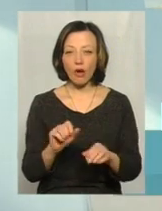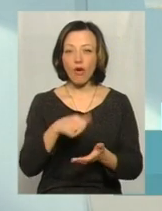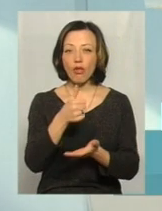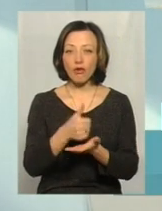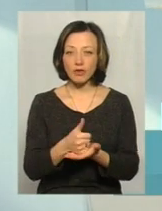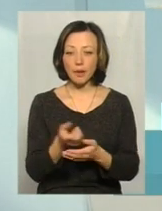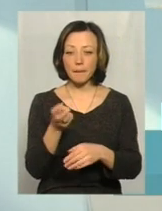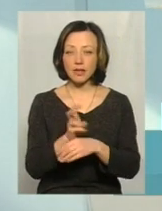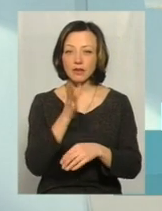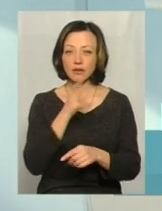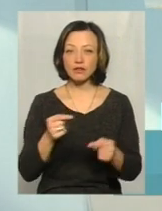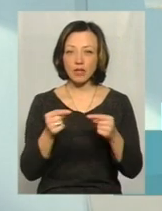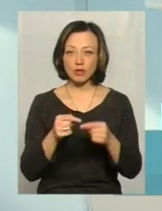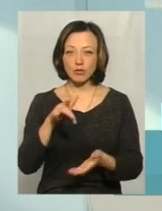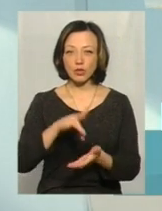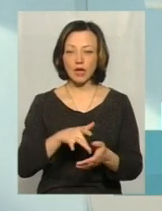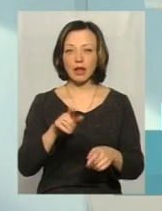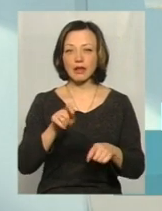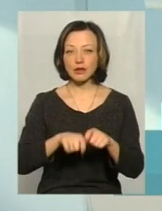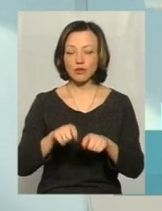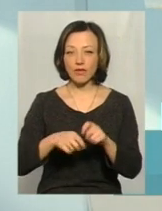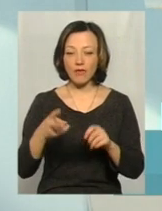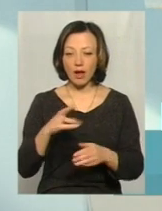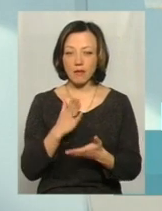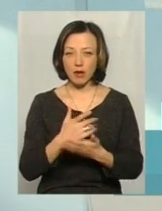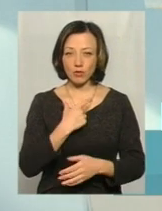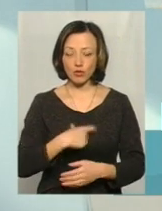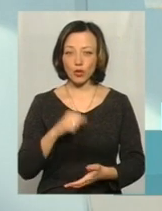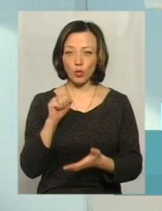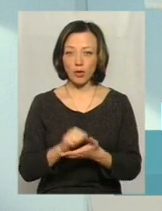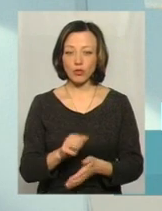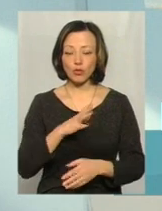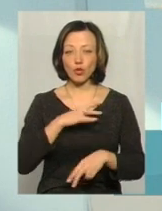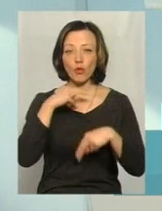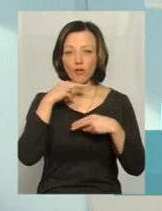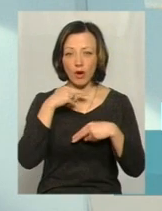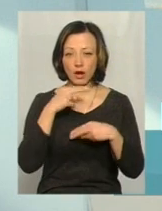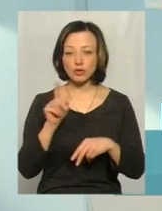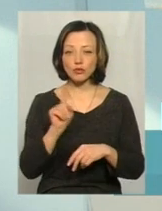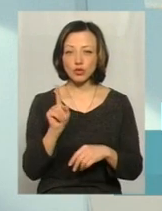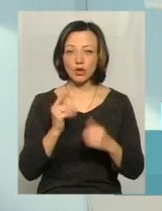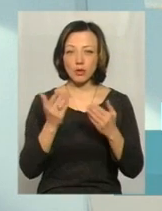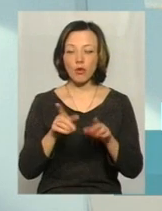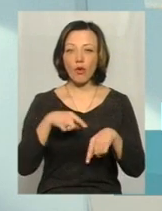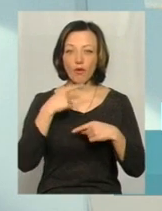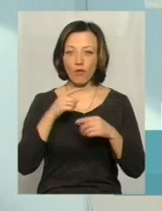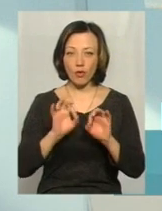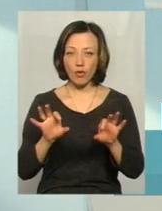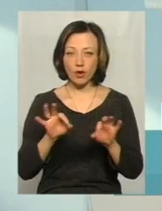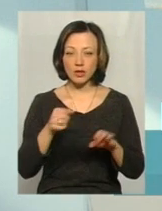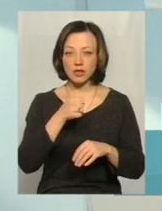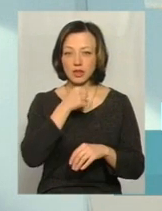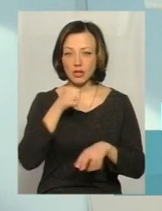прийти вчасно до пункту тестування, маючи при собі необхідні документи, бути уважним до того, що їм говорять